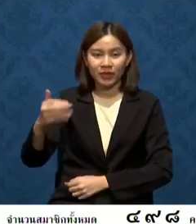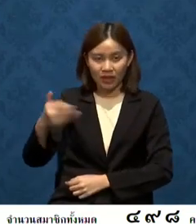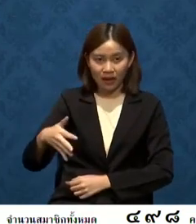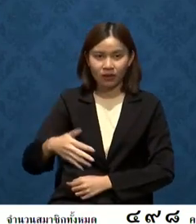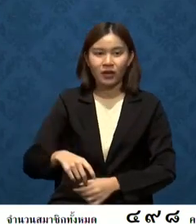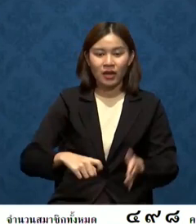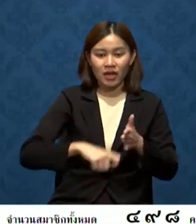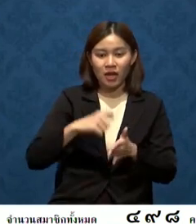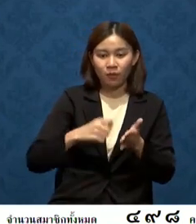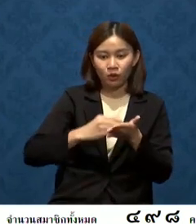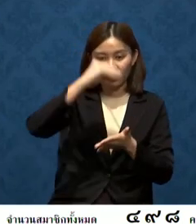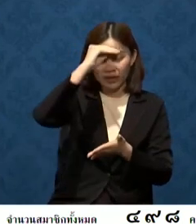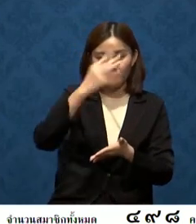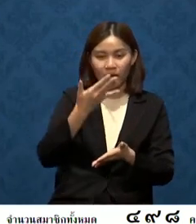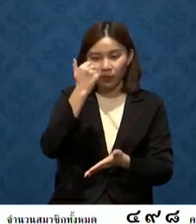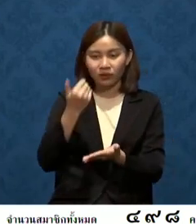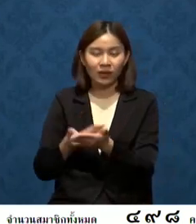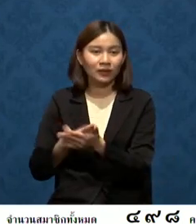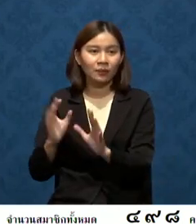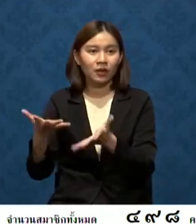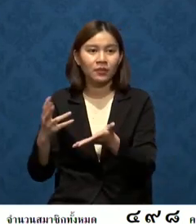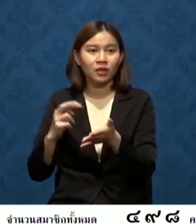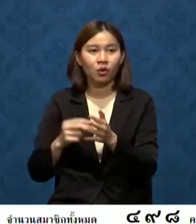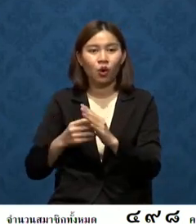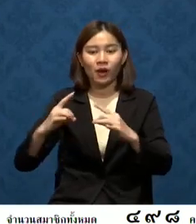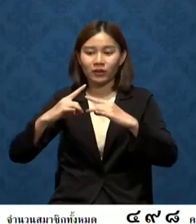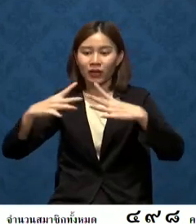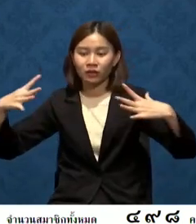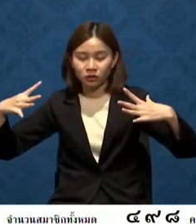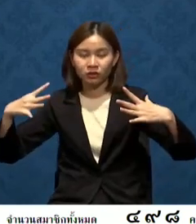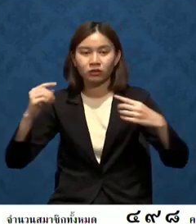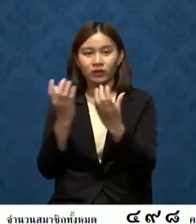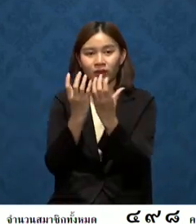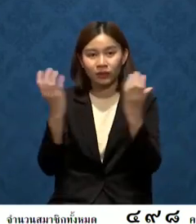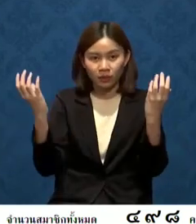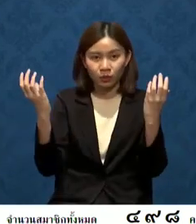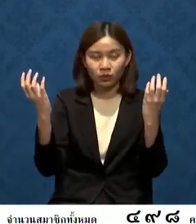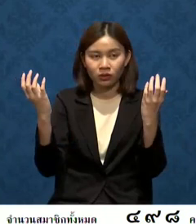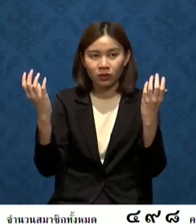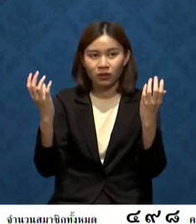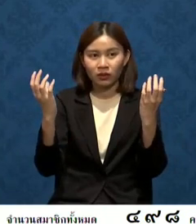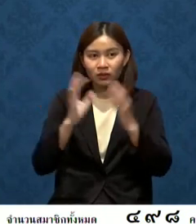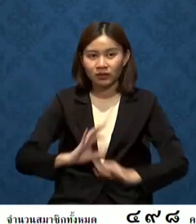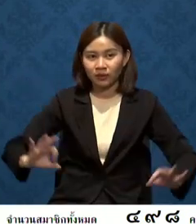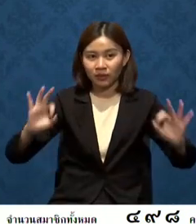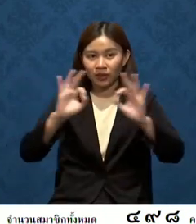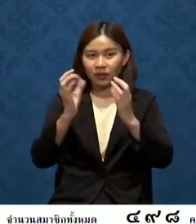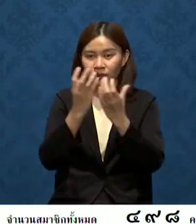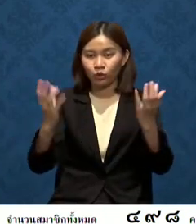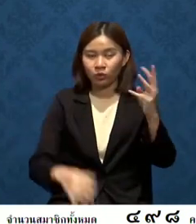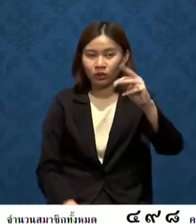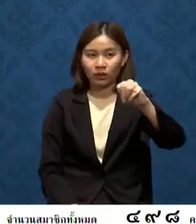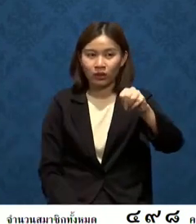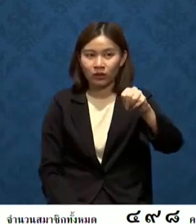ไม่เรียนหนังสือเพราะไม่มีเงินจากการขัดต่อรัฐธรรมนูญโดยเฉพาะรัฐธรรมนูญมาตรา